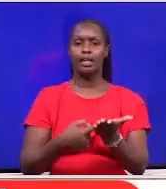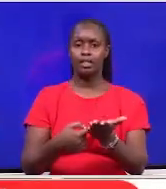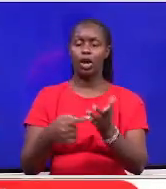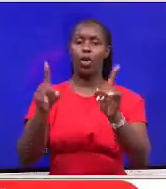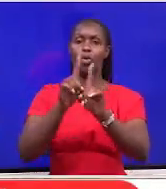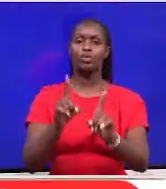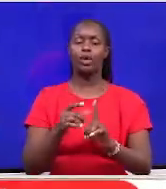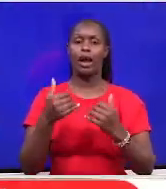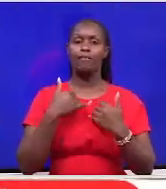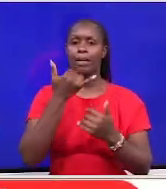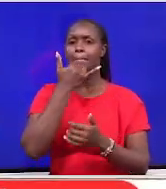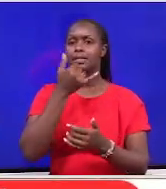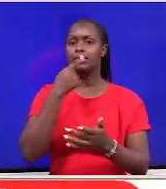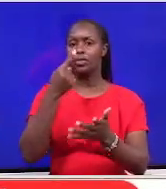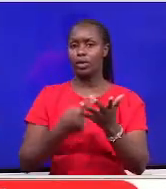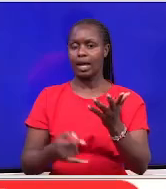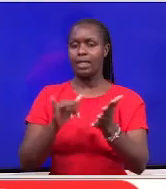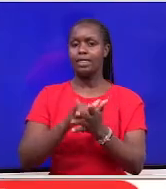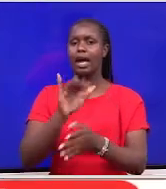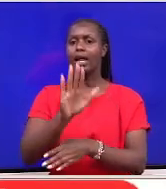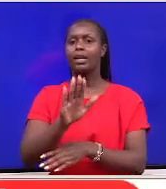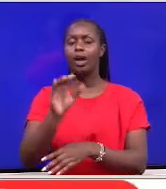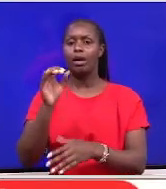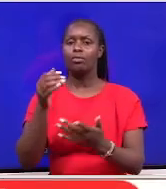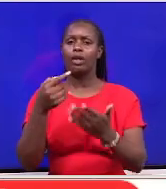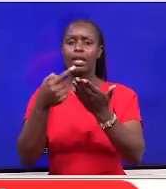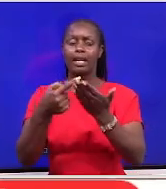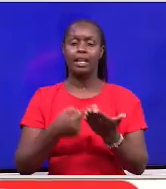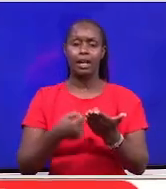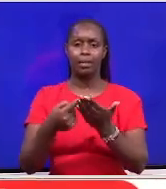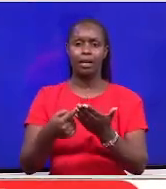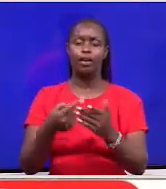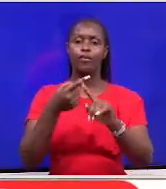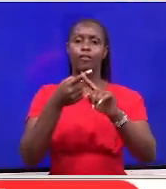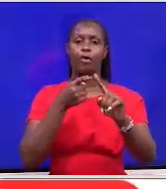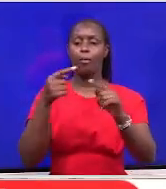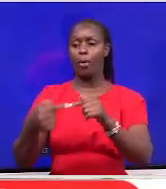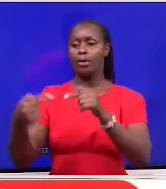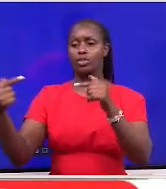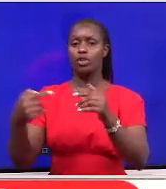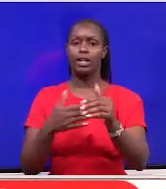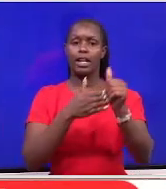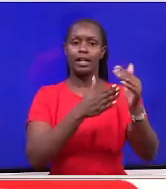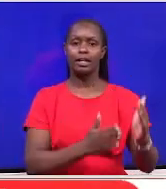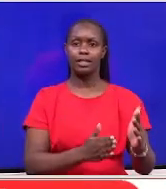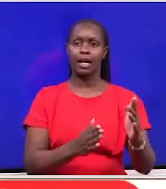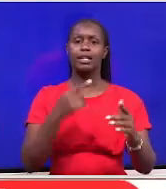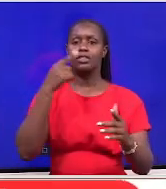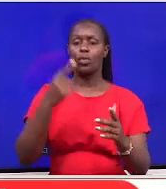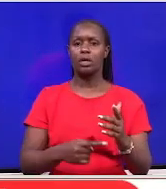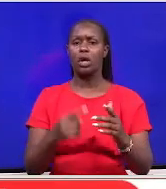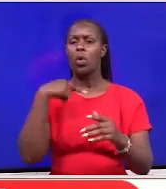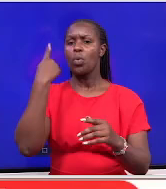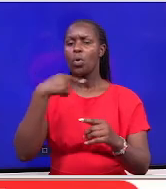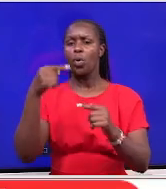yake, akidai kuwa hoja hiyo ilitokana na chuki za kisiasa kutoka kwa wapinzani wake. Gavana huyo alidai kuwa maadui zake